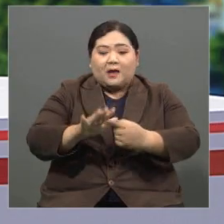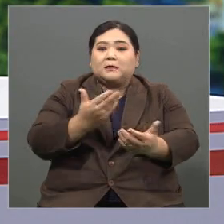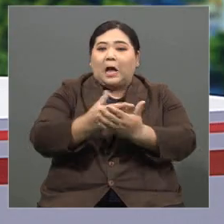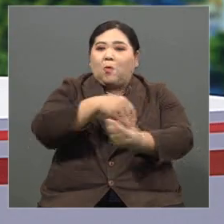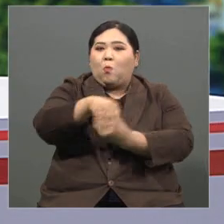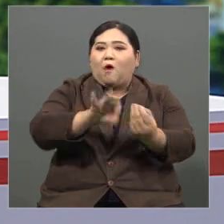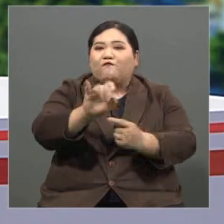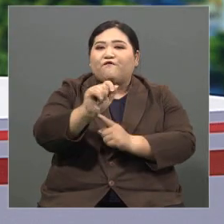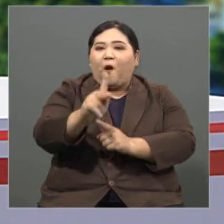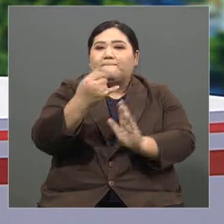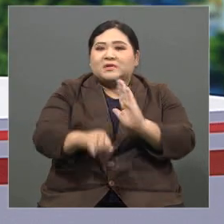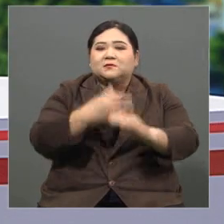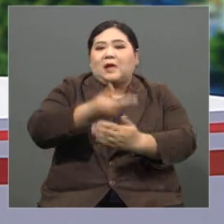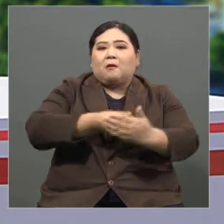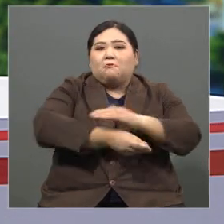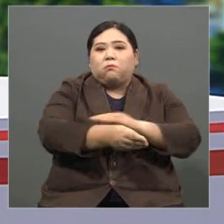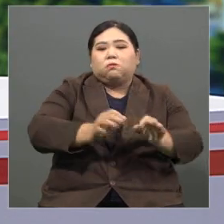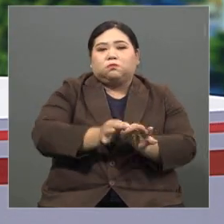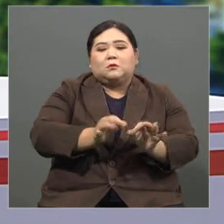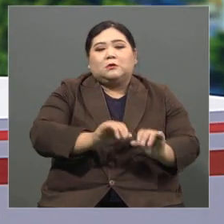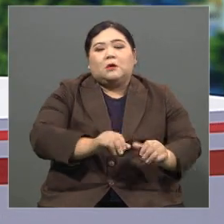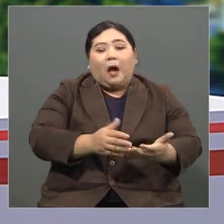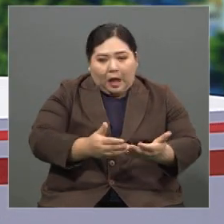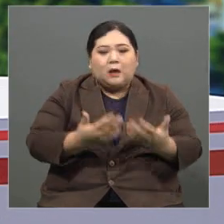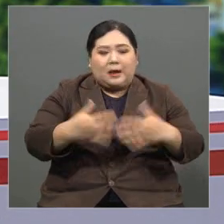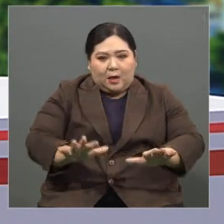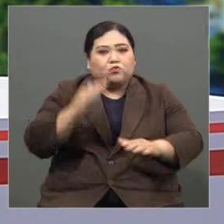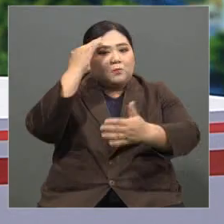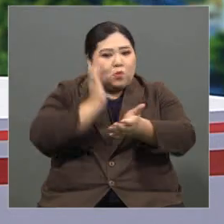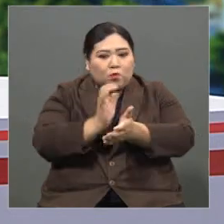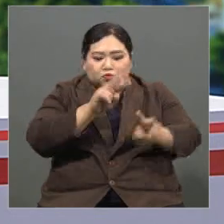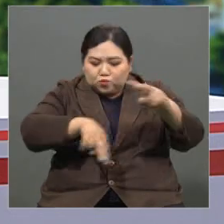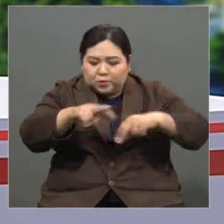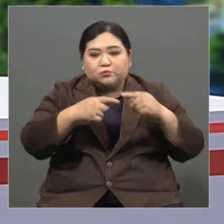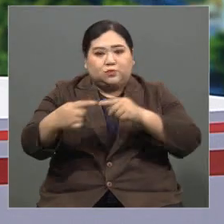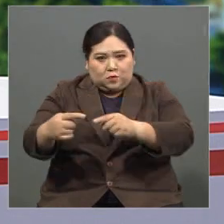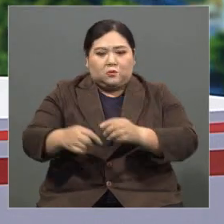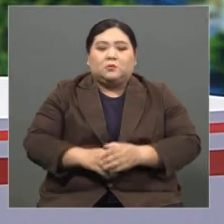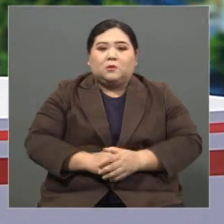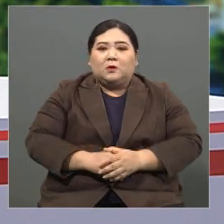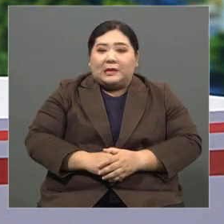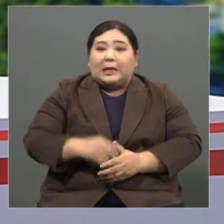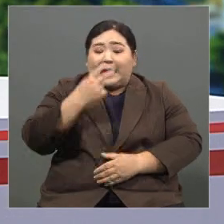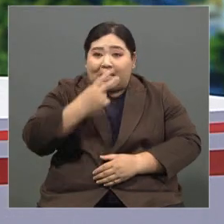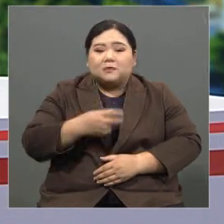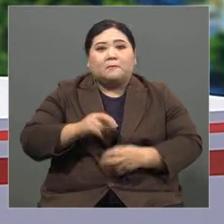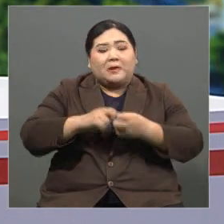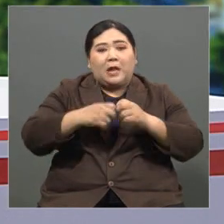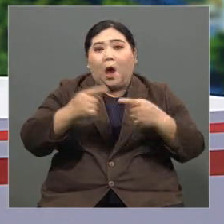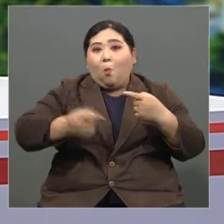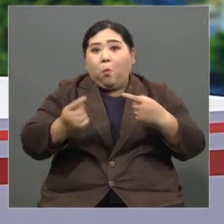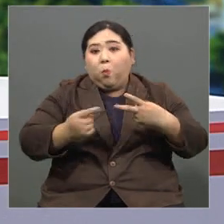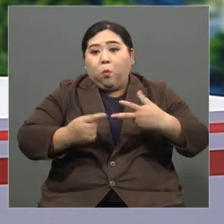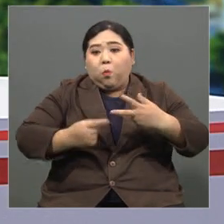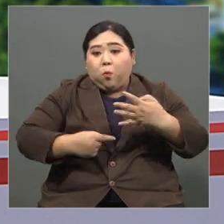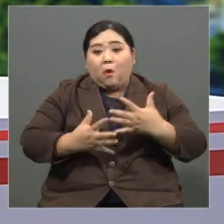นะความผิดหลักก็คือฉ่อโกงประชาชนเนี่ยทางตำรวจยังเป็นคนดูต่อไปนะฮปรากฏว่าเรื่องนี้มันมีกรณีอื่นซ้อนเข้ามาอีกเต็มไปหมดเลย